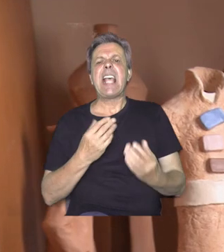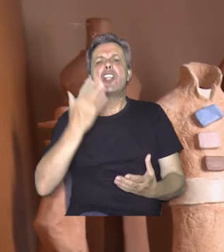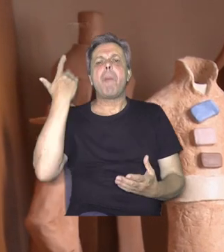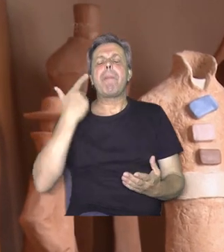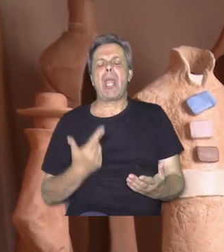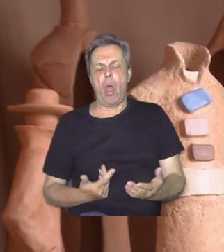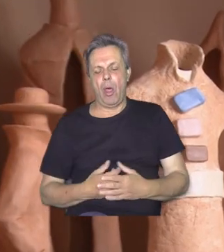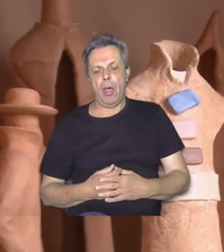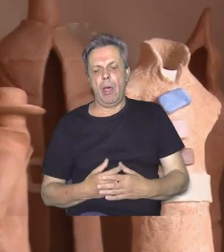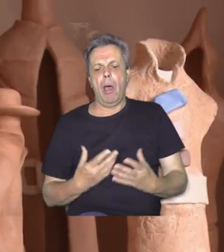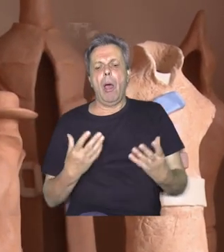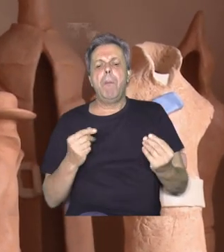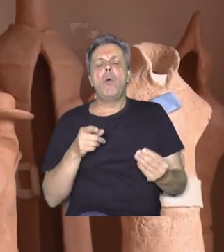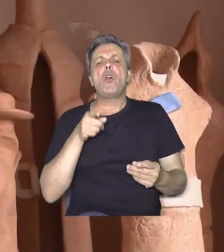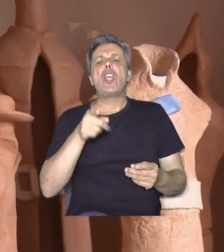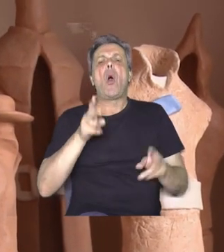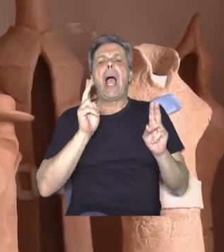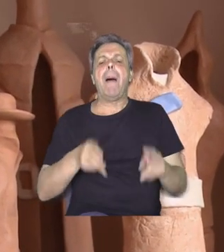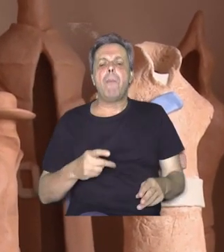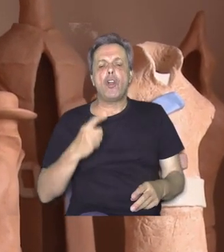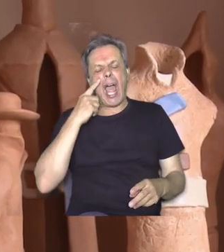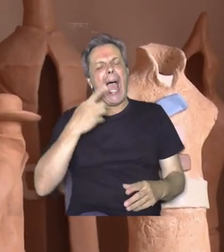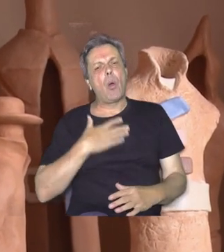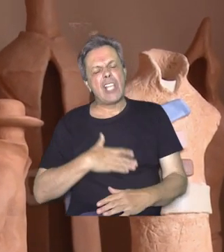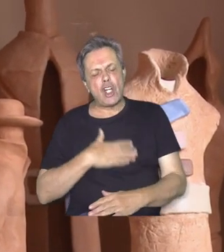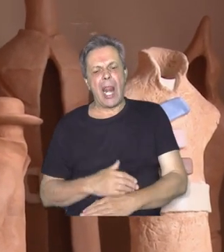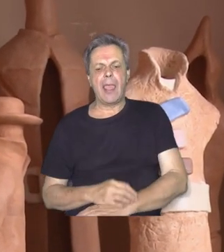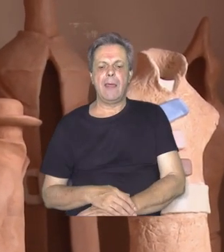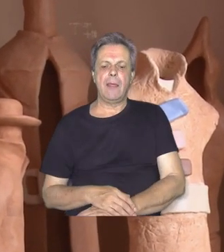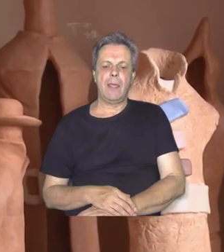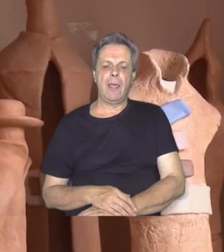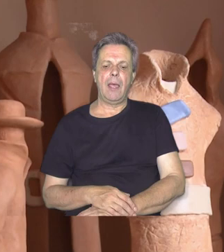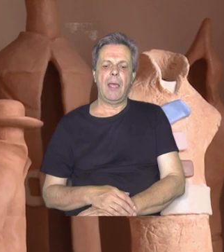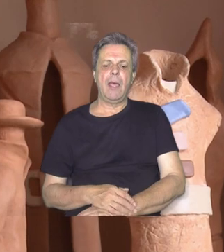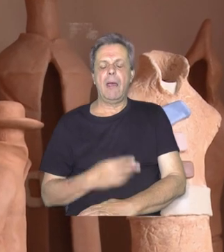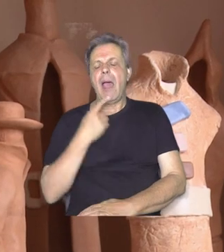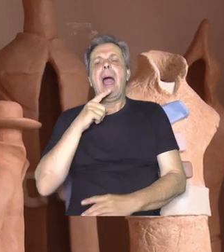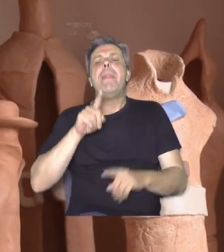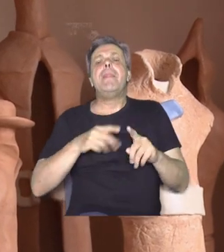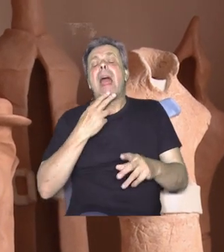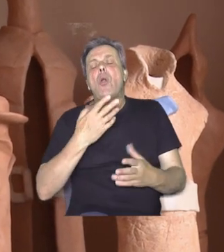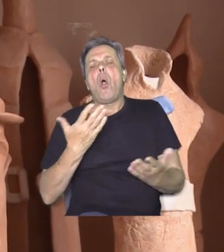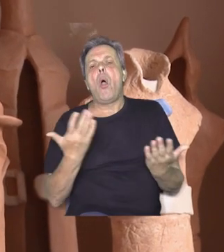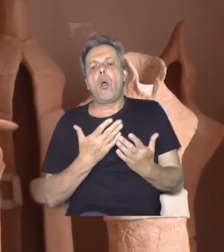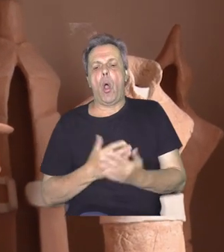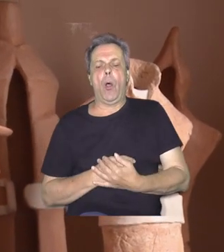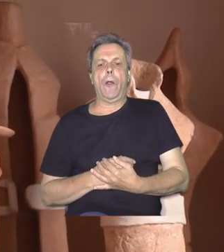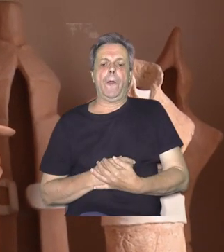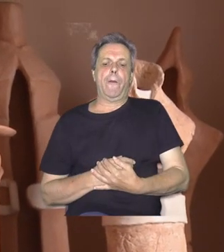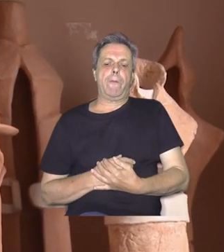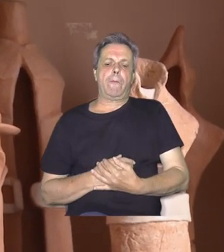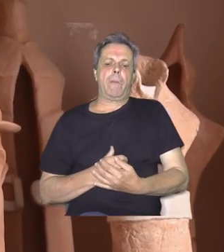Zašto bi bilo? Puno se toga može ako se želi. Jer netko tko